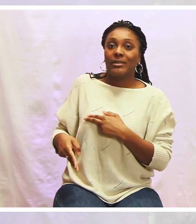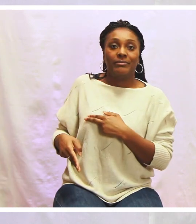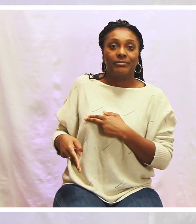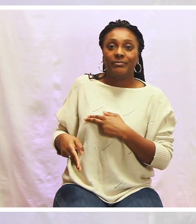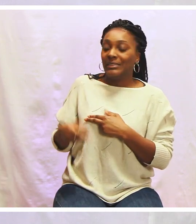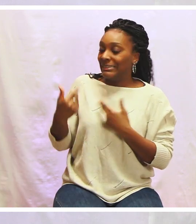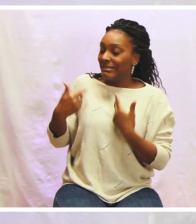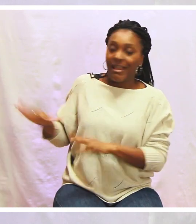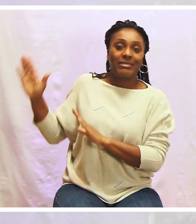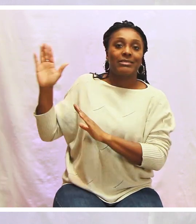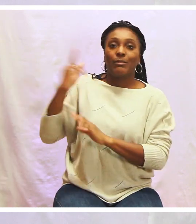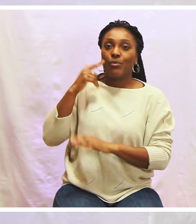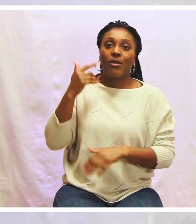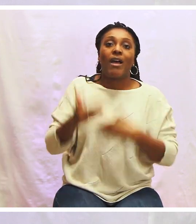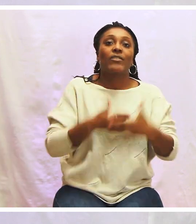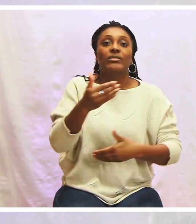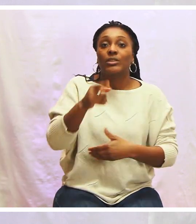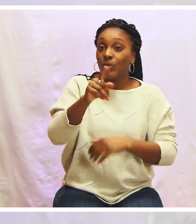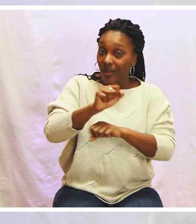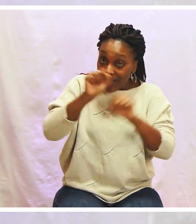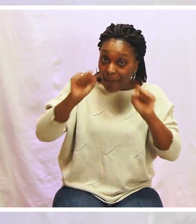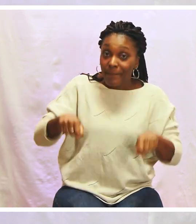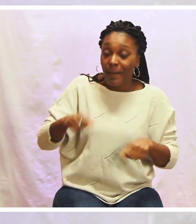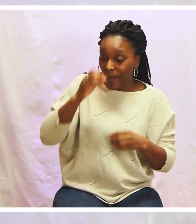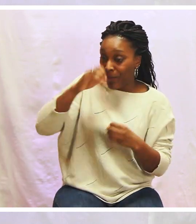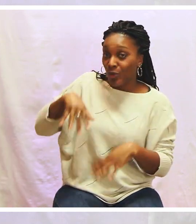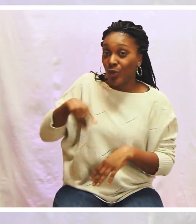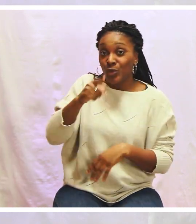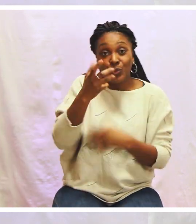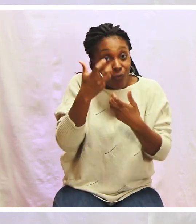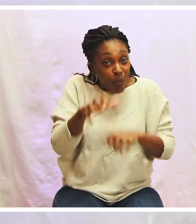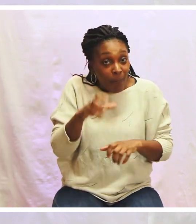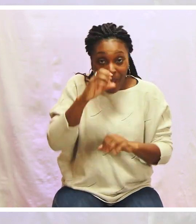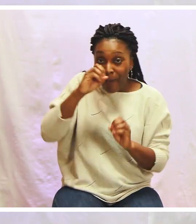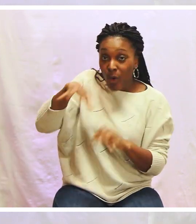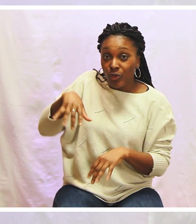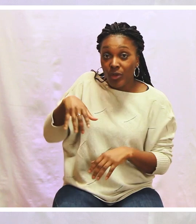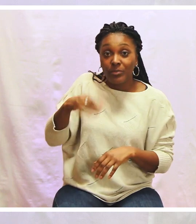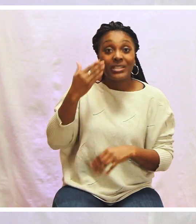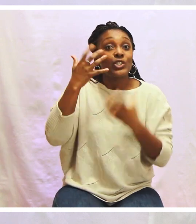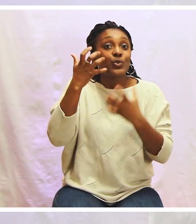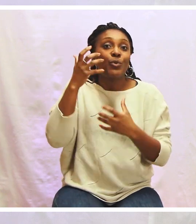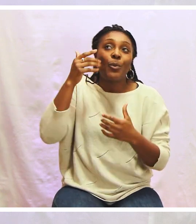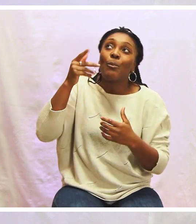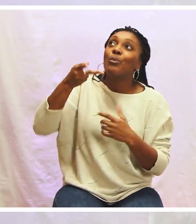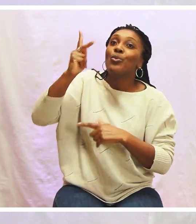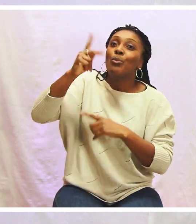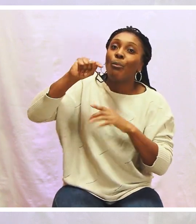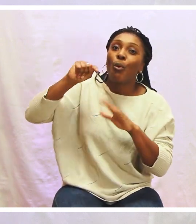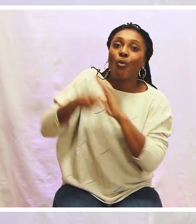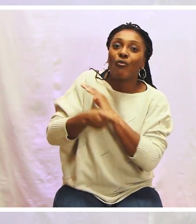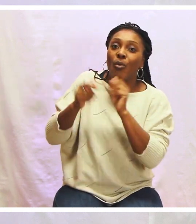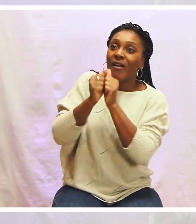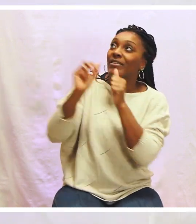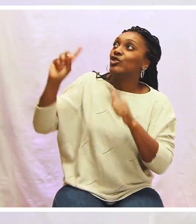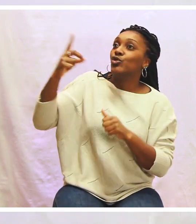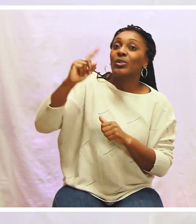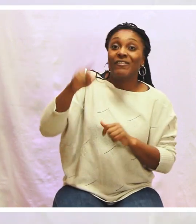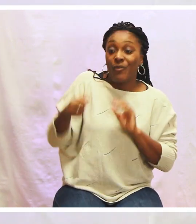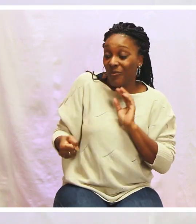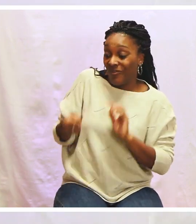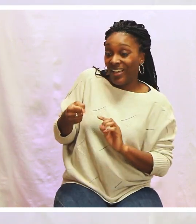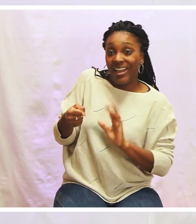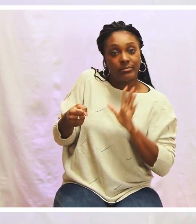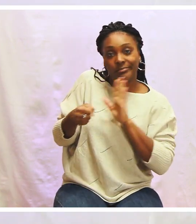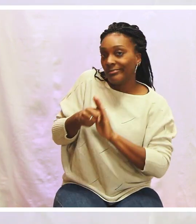en es capable, tu es capable de l'abandonner, t'as pas envie de l'abandonner, mais si tu vas aller plus loin avec moi, il faut que tu laisses ça. Et c'est ce que Jésus nous dira, il dit celui